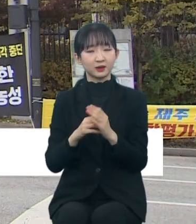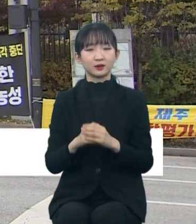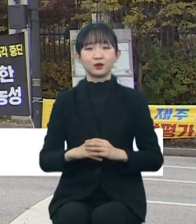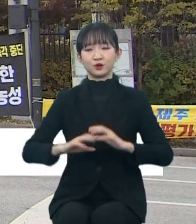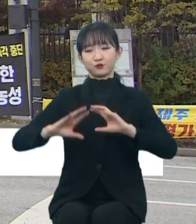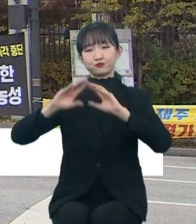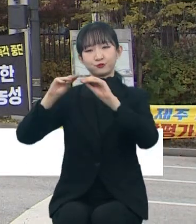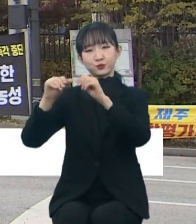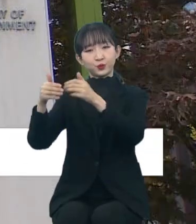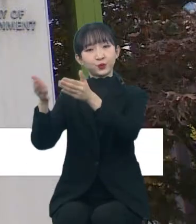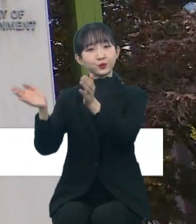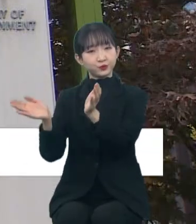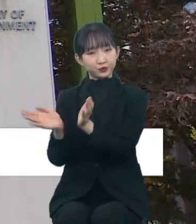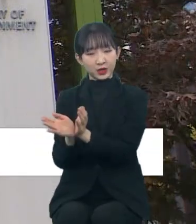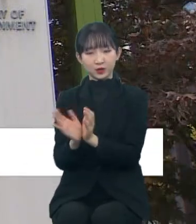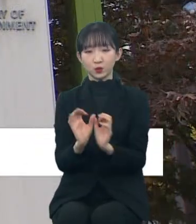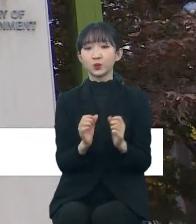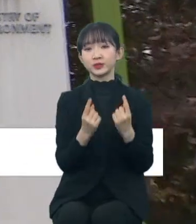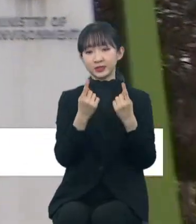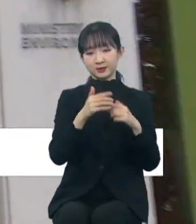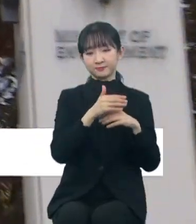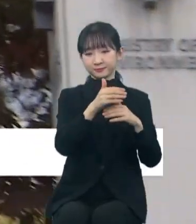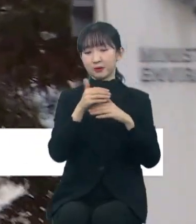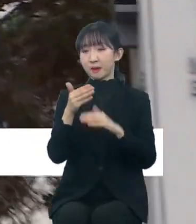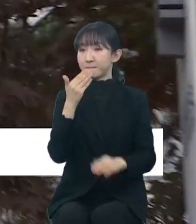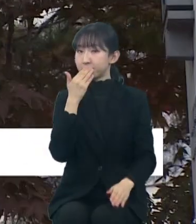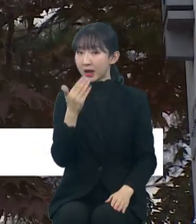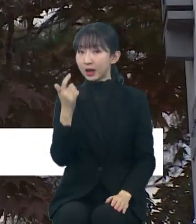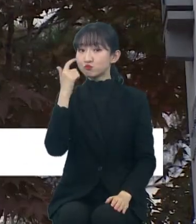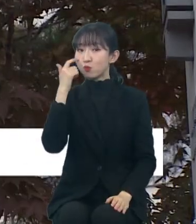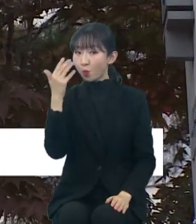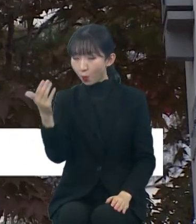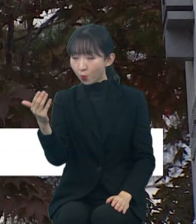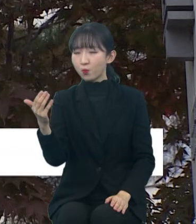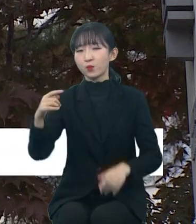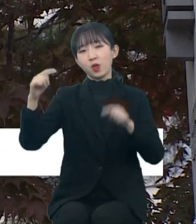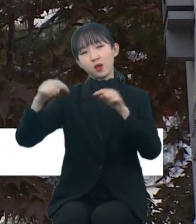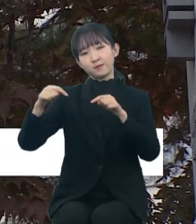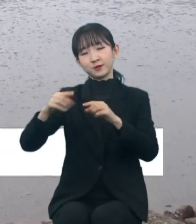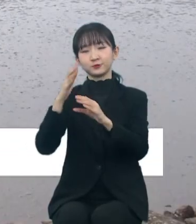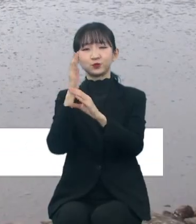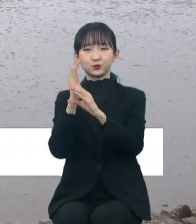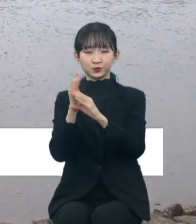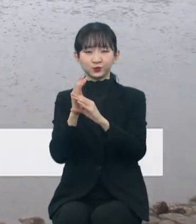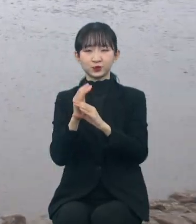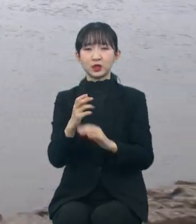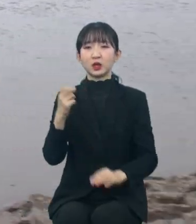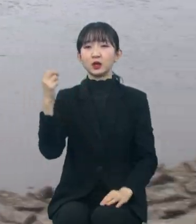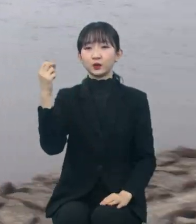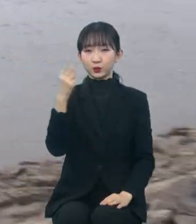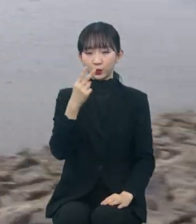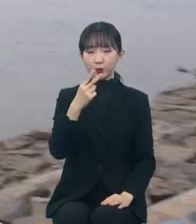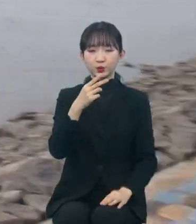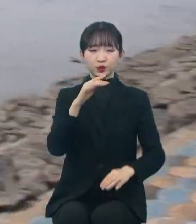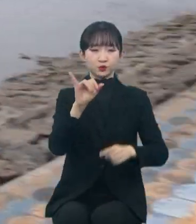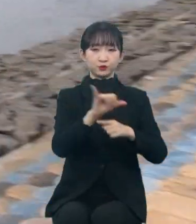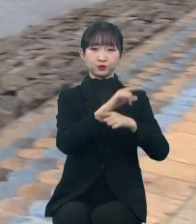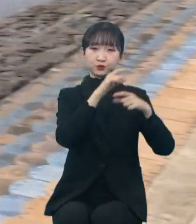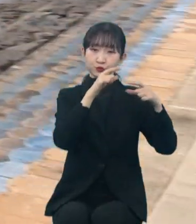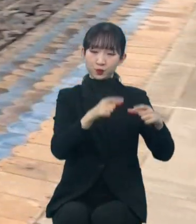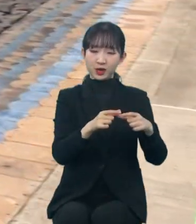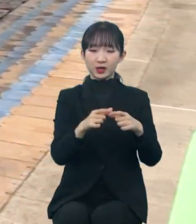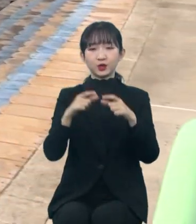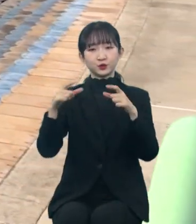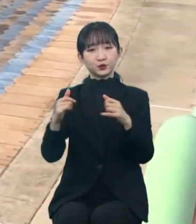2구간 동시 착공을 건의했으며 현재 적극적으로 협의 중에 있다고 밝혔습니다. 또 사업지역인 연수구와